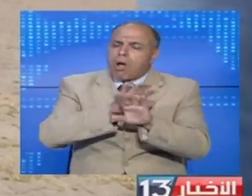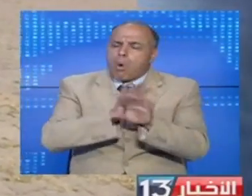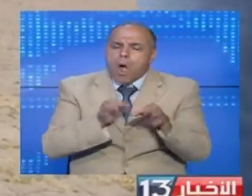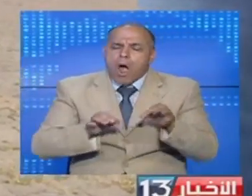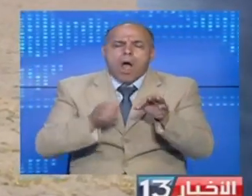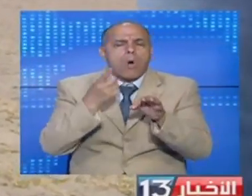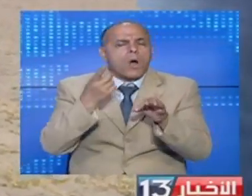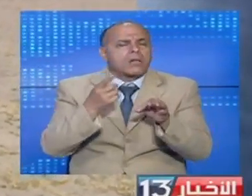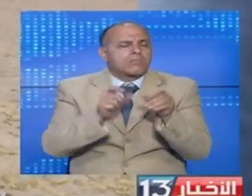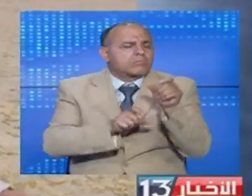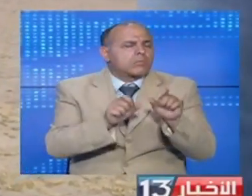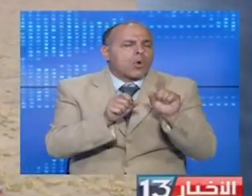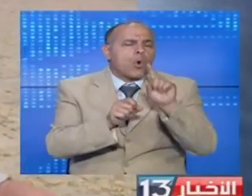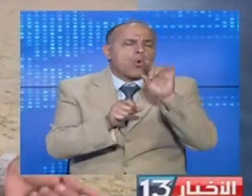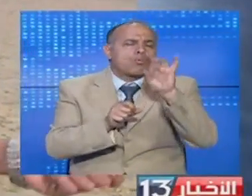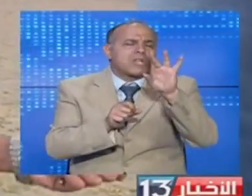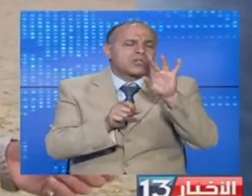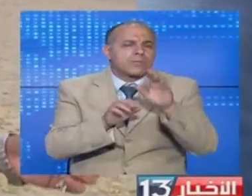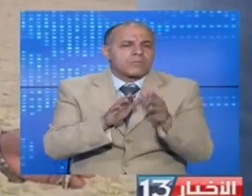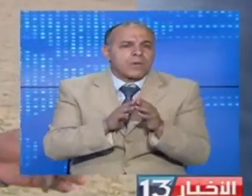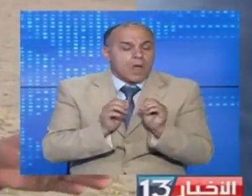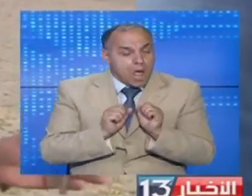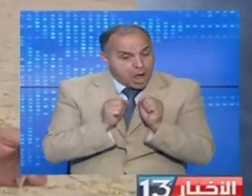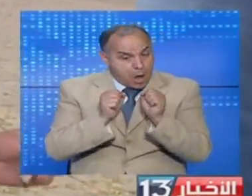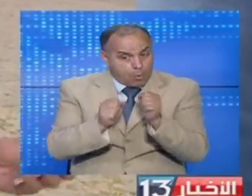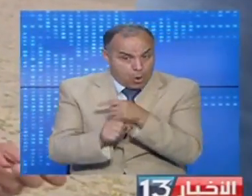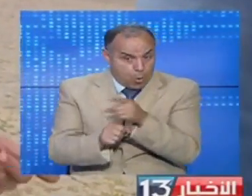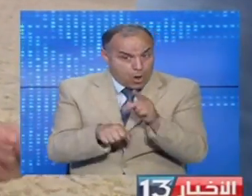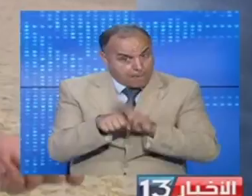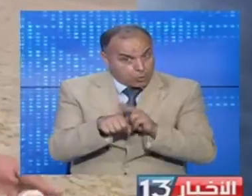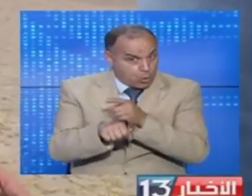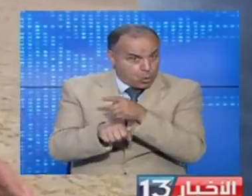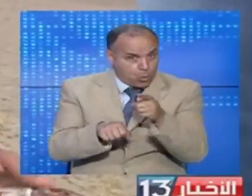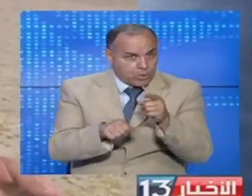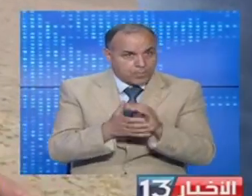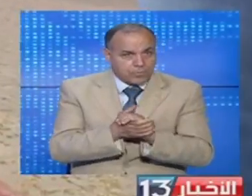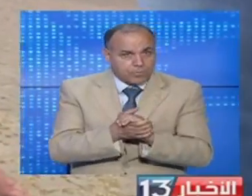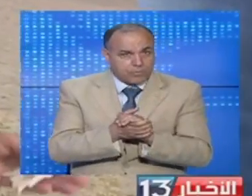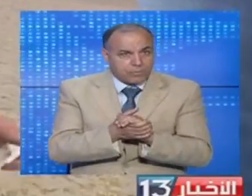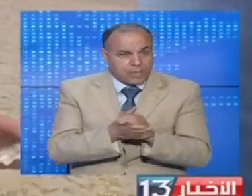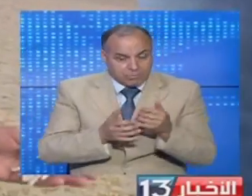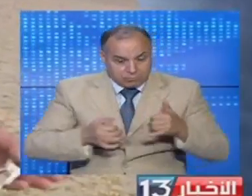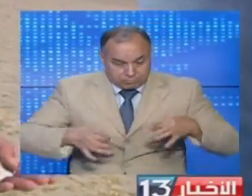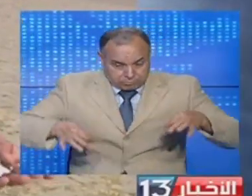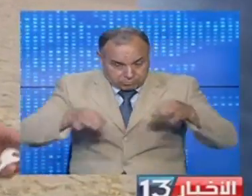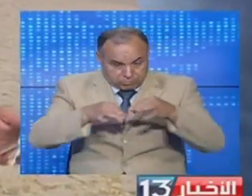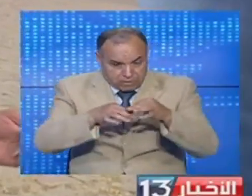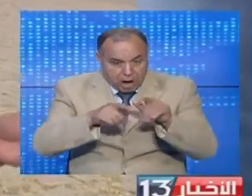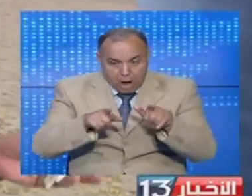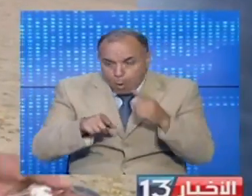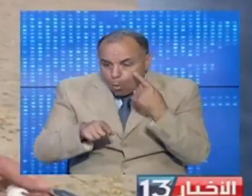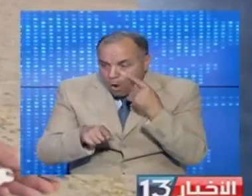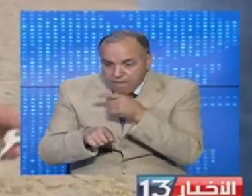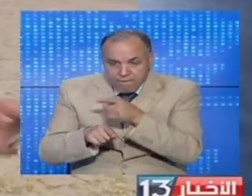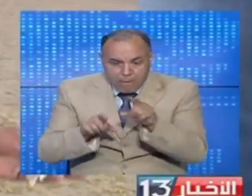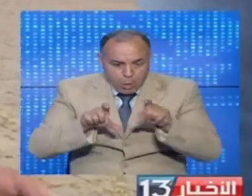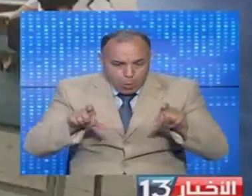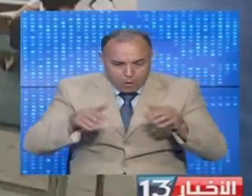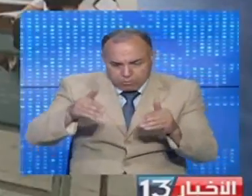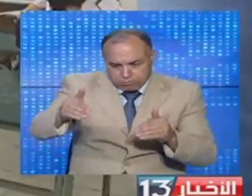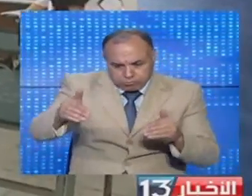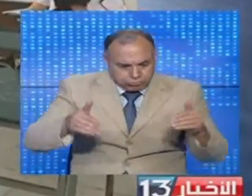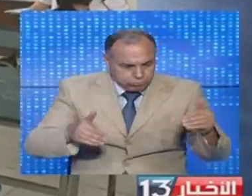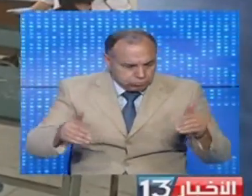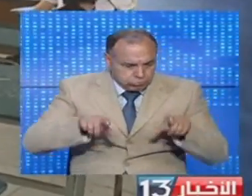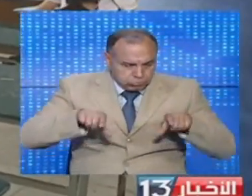اه وحاولنا ورغم ال ال ال ال كل شيء حولنا باسبوع وال يكونوا